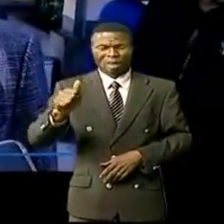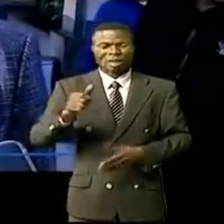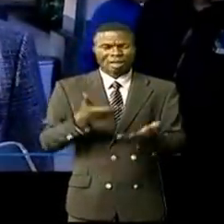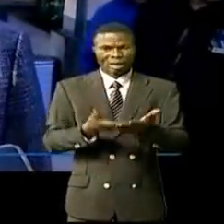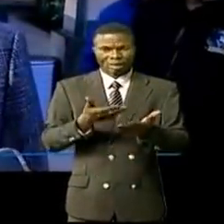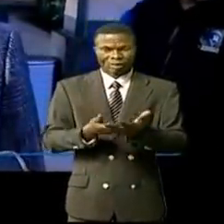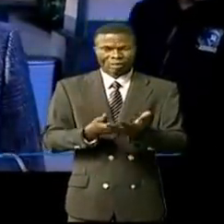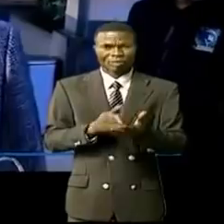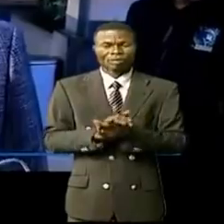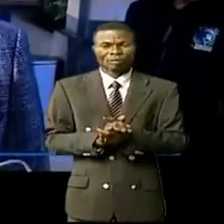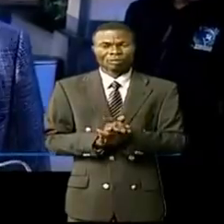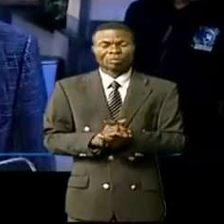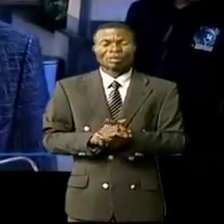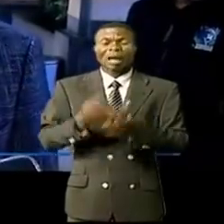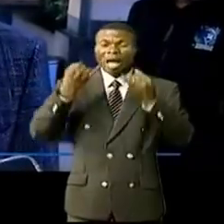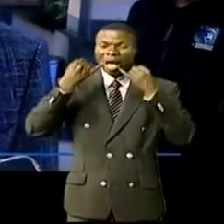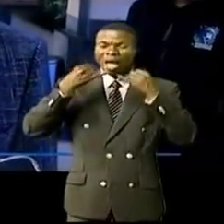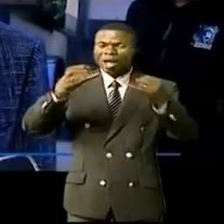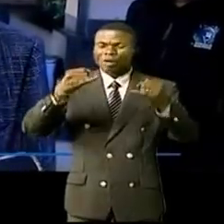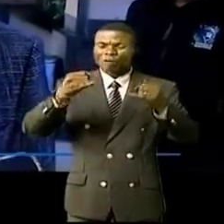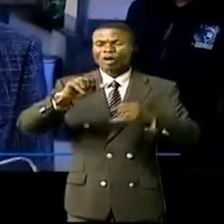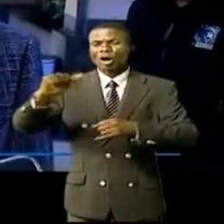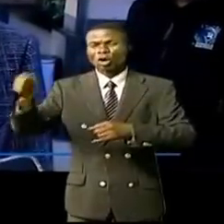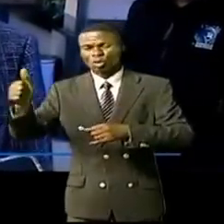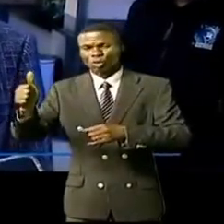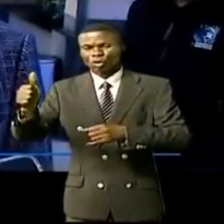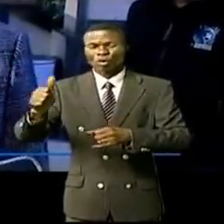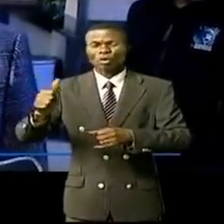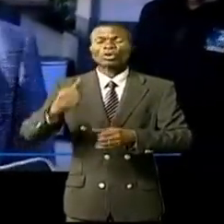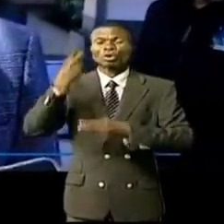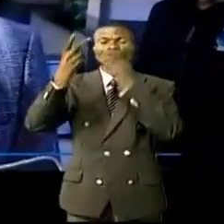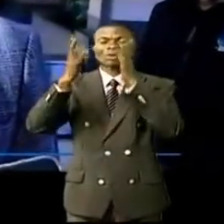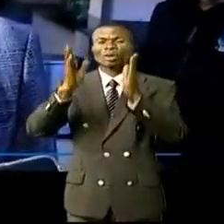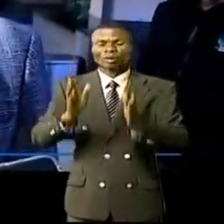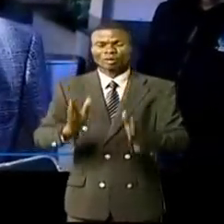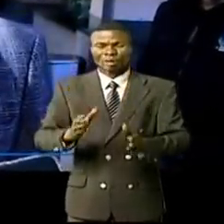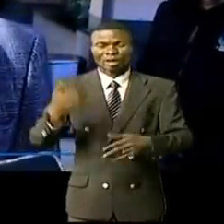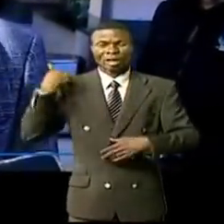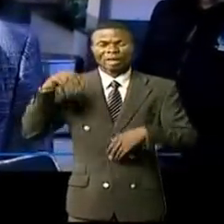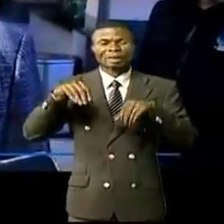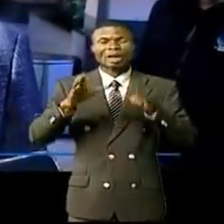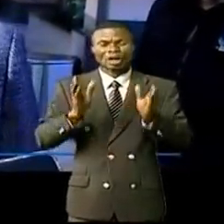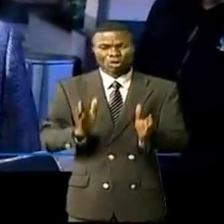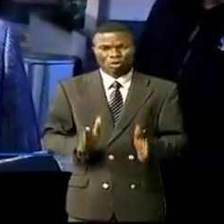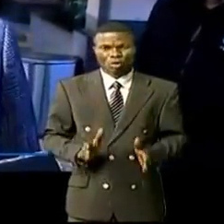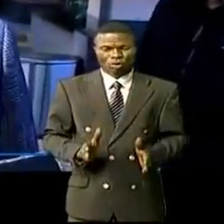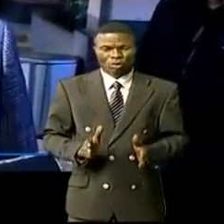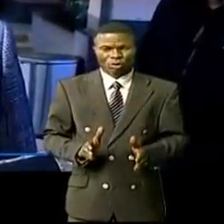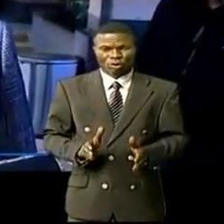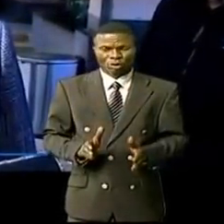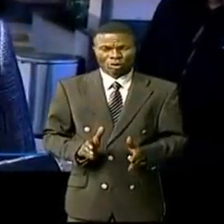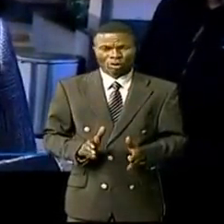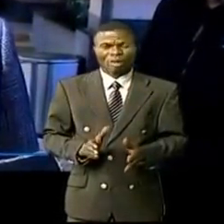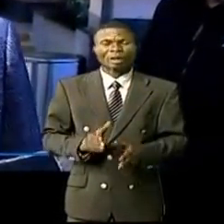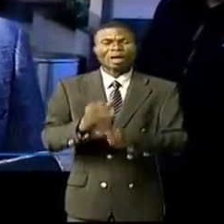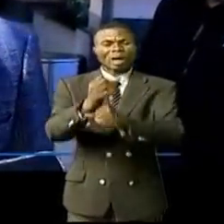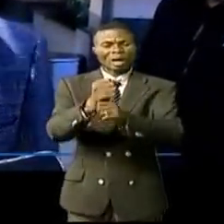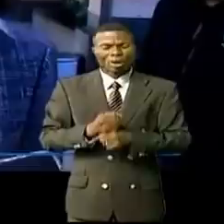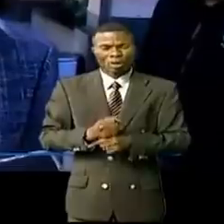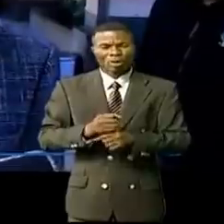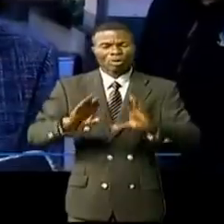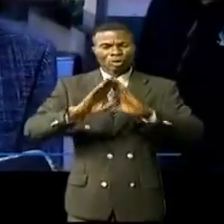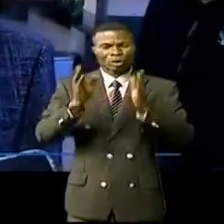C'est juste un signal pour d'autres opérateurs touristiques et que l'État congolais n'a jamais concédé la totalité